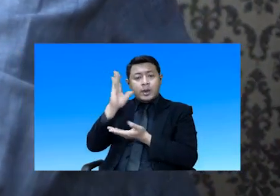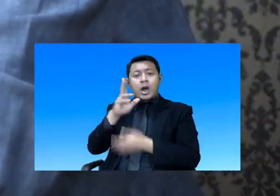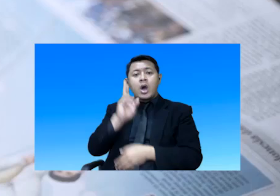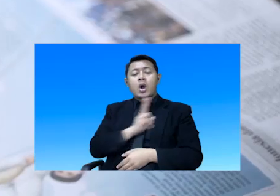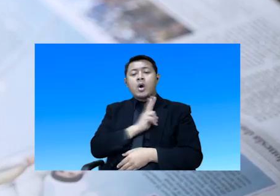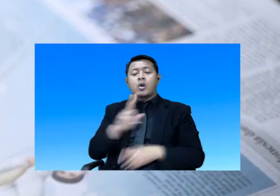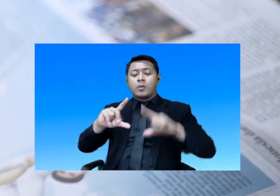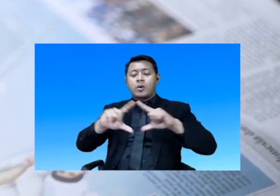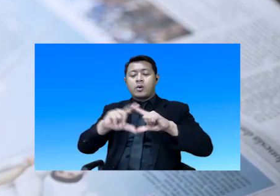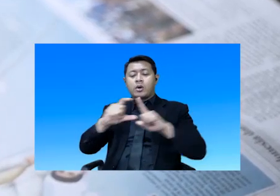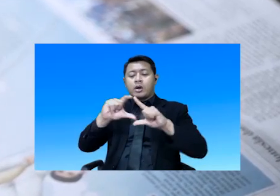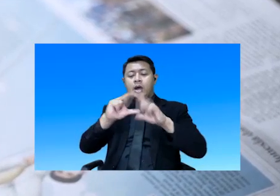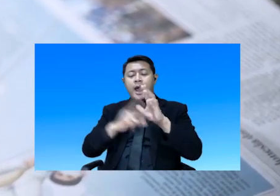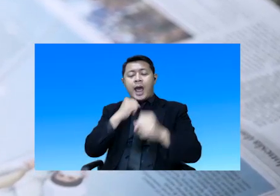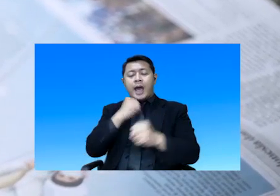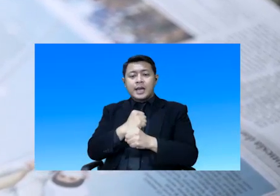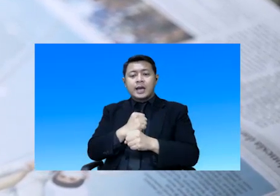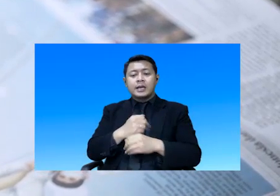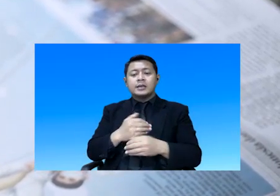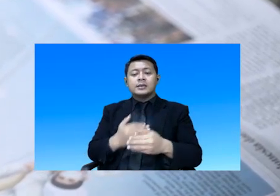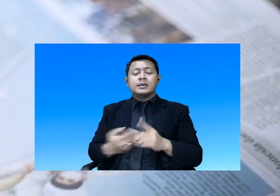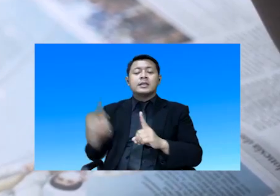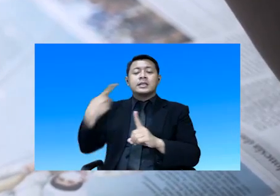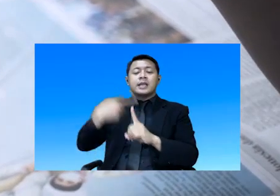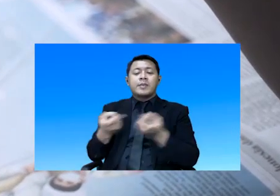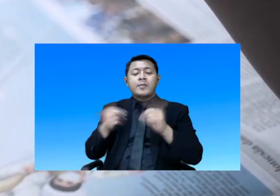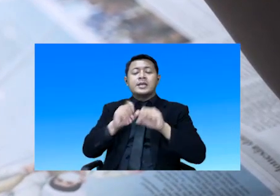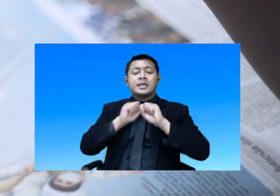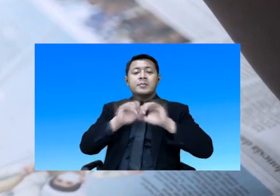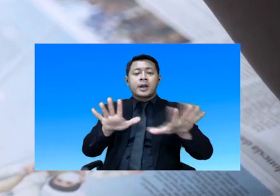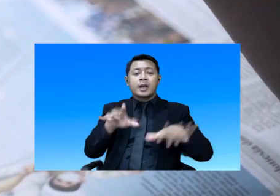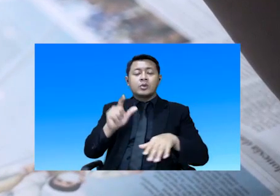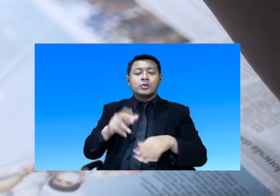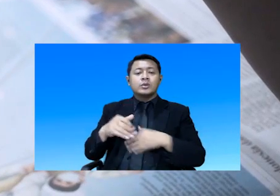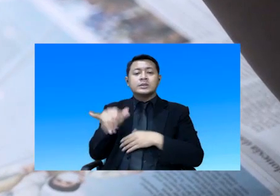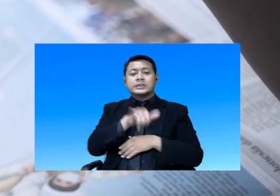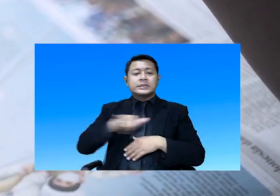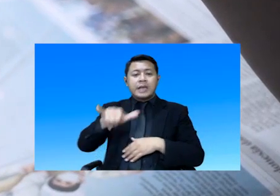Anda. Semakin menjadi berkat untuk sesama. Nih, coba lihat.